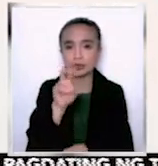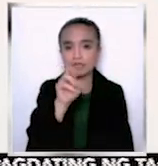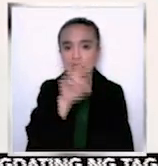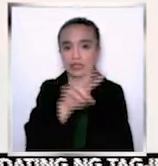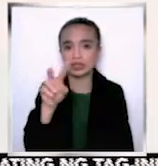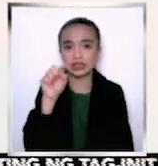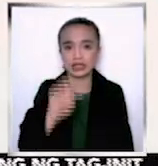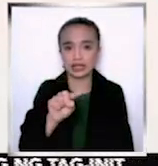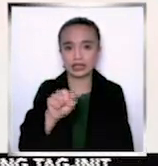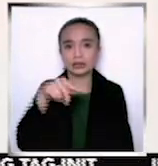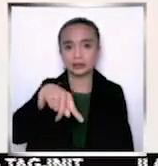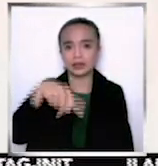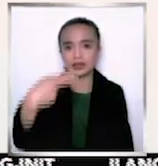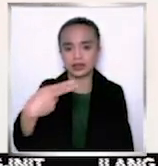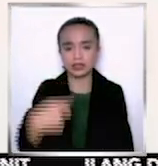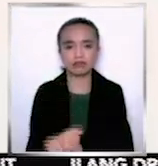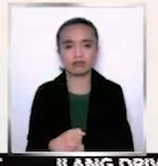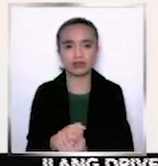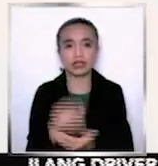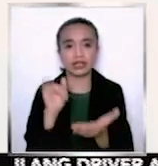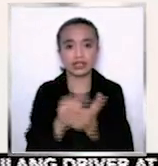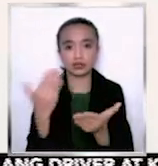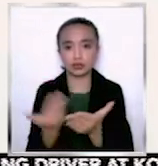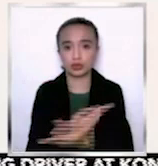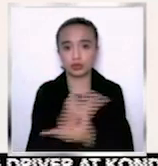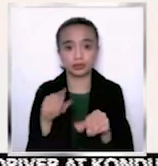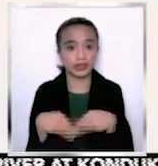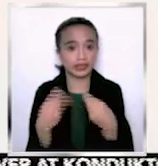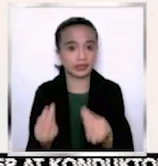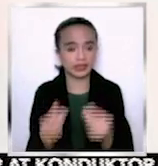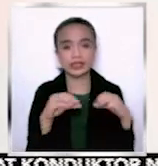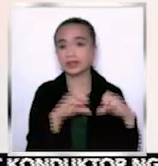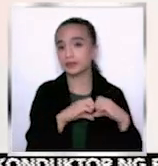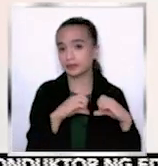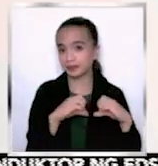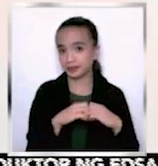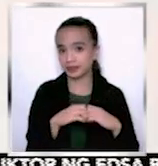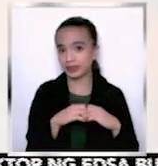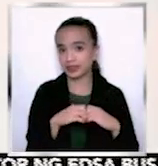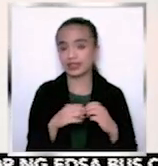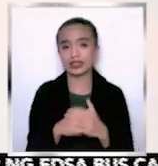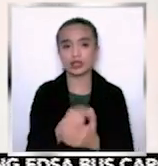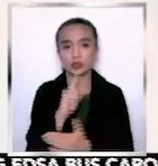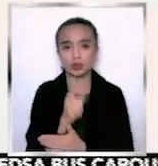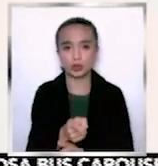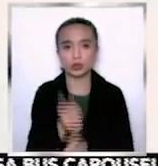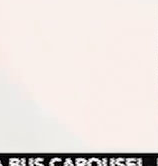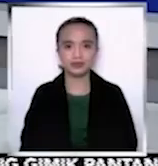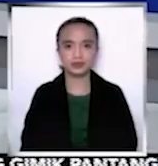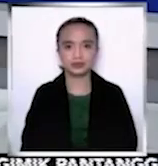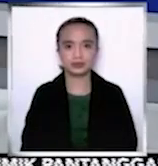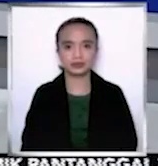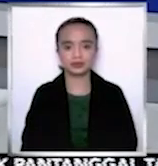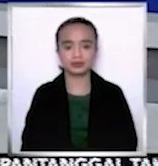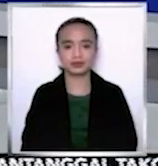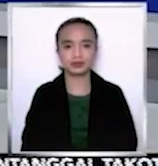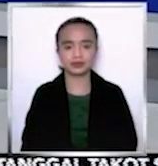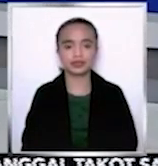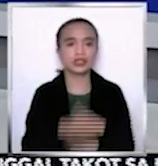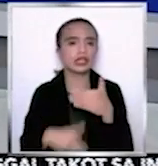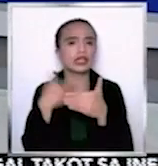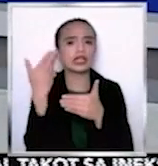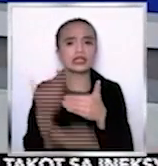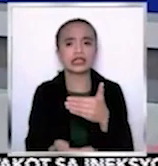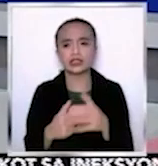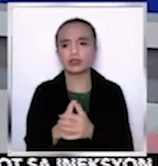eleksyon2022.ph. Panibagong handog po ito ng GMA News and Public Affairs sa ngalan ng serbisyong totoo. Samantala, tuloy ang